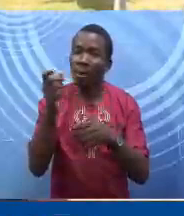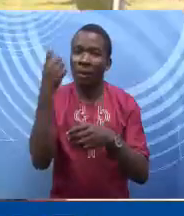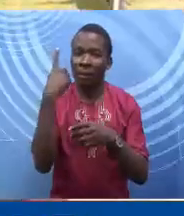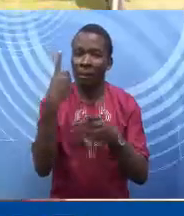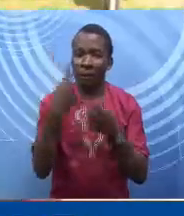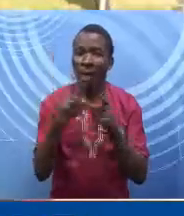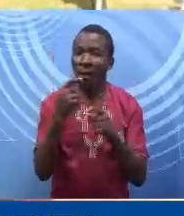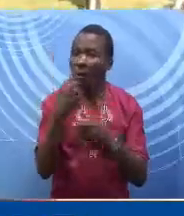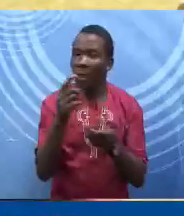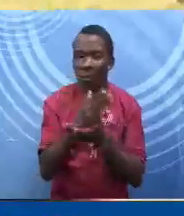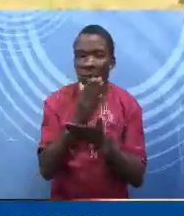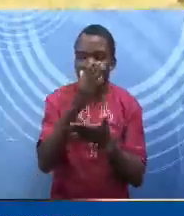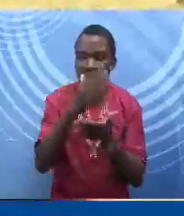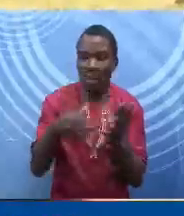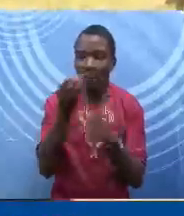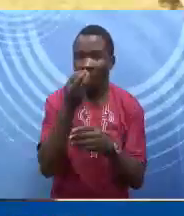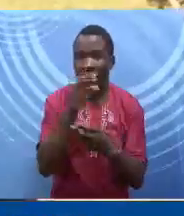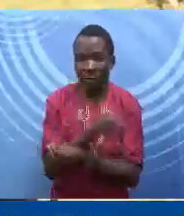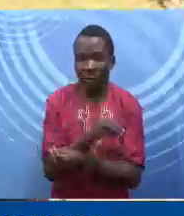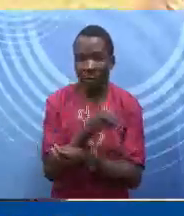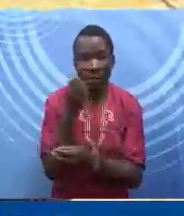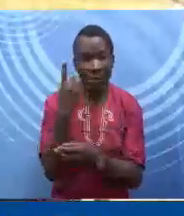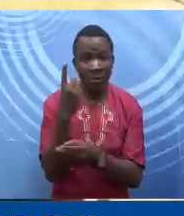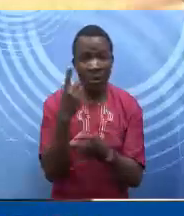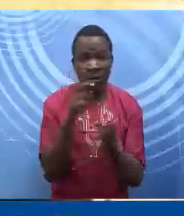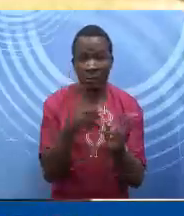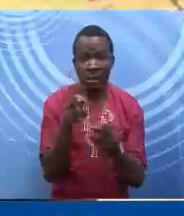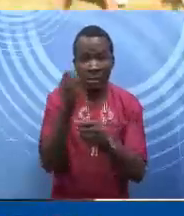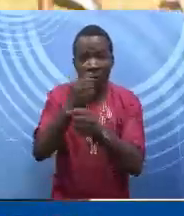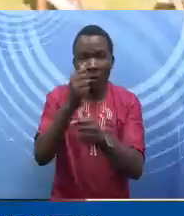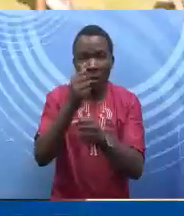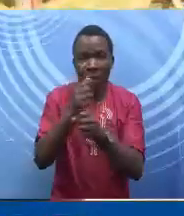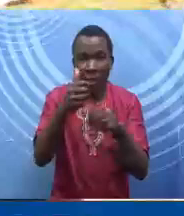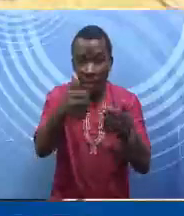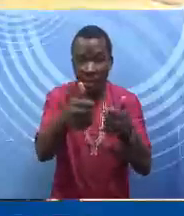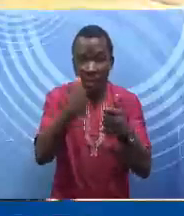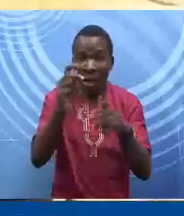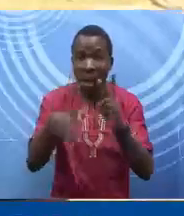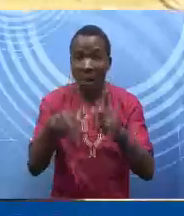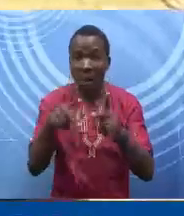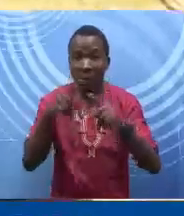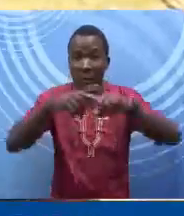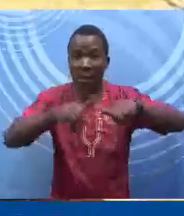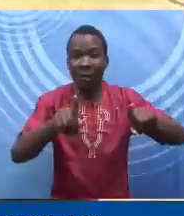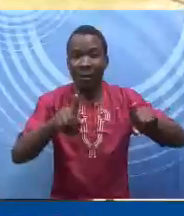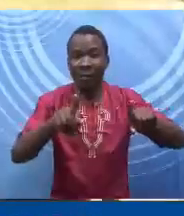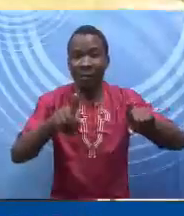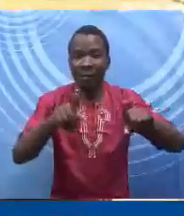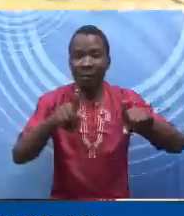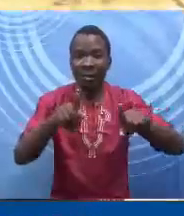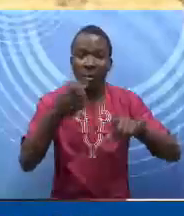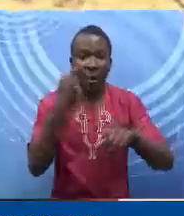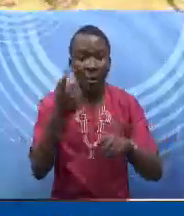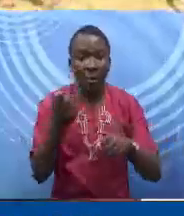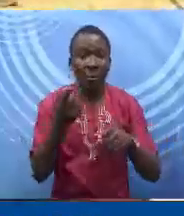ukuri harimo n'abarya ruswa ibira ruswa nkuko nese n'ubundi bakora akazi neza abantu baba batandukanye ariko urabona ko